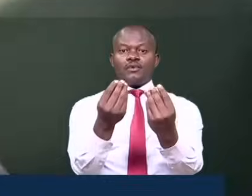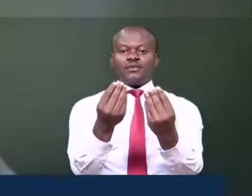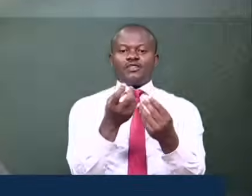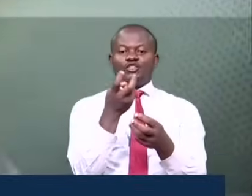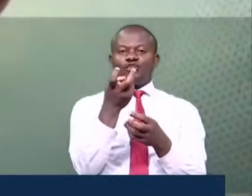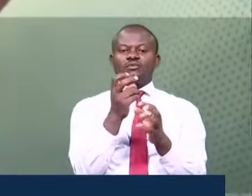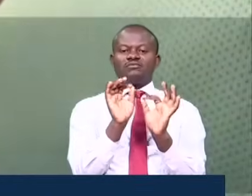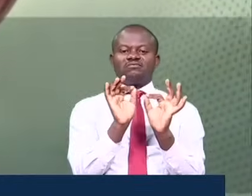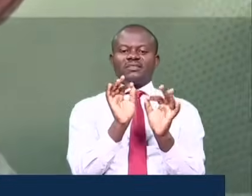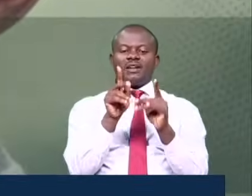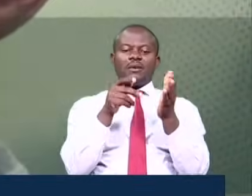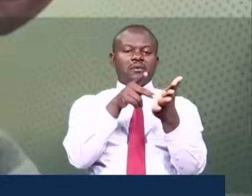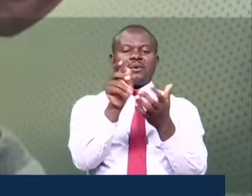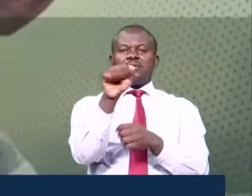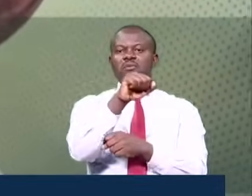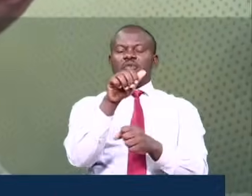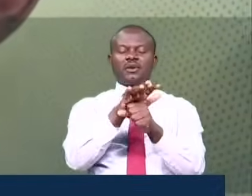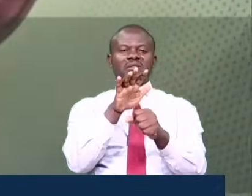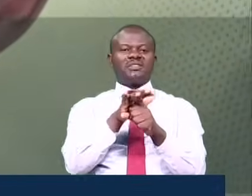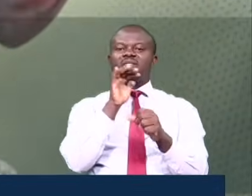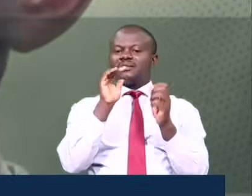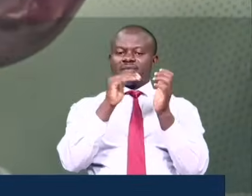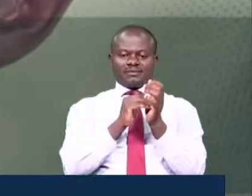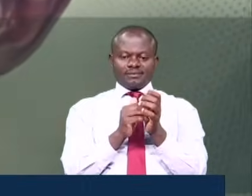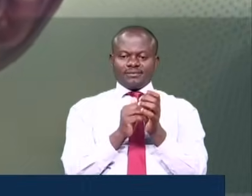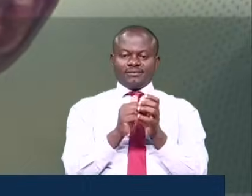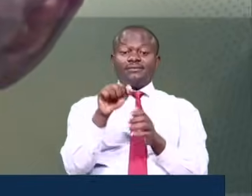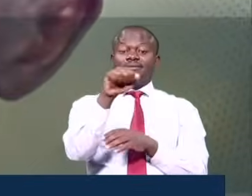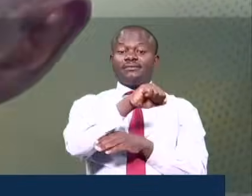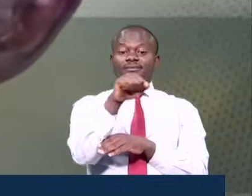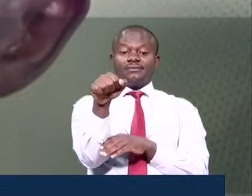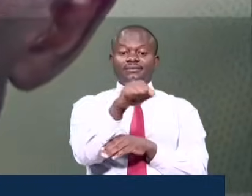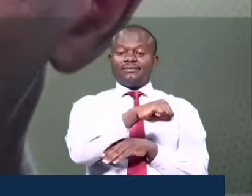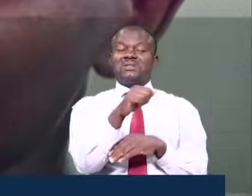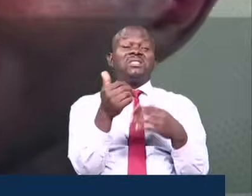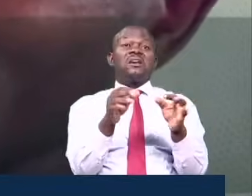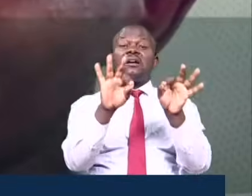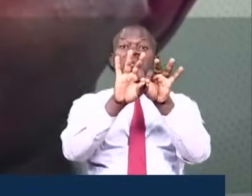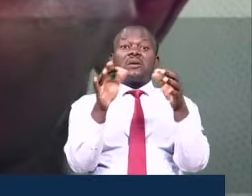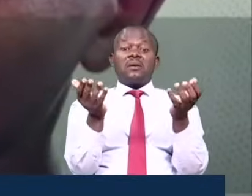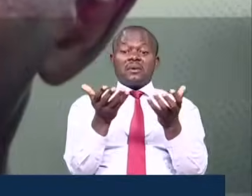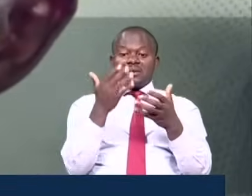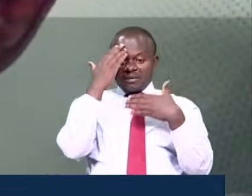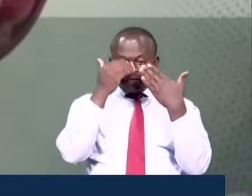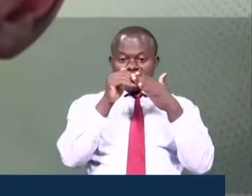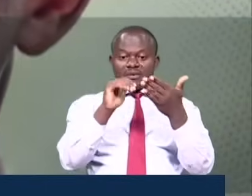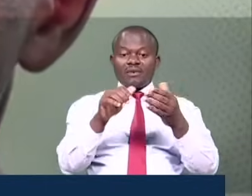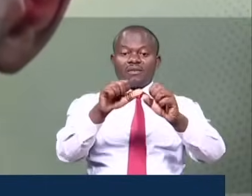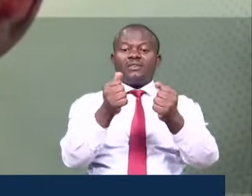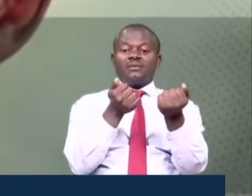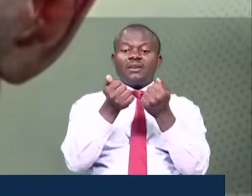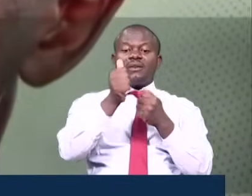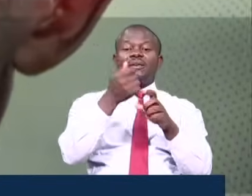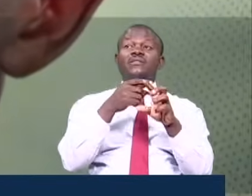ku murongo n'abantu bagura imodoka benshi ntabwo bakunda kugura imodoka ni imodoka nta yaba ikimaze gusiba kugira ngo ujye gufata imodoka yawe iviriya